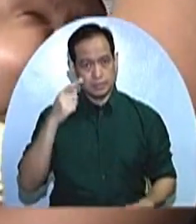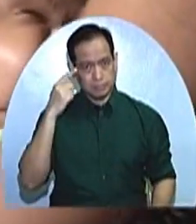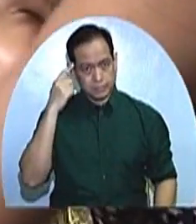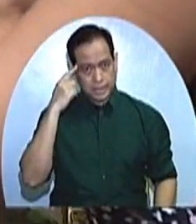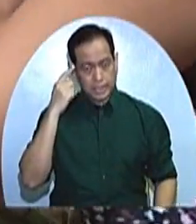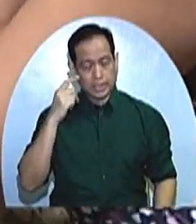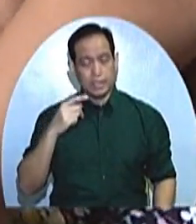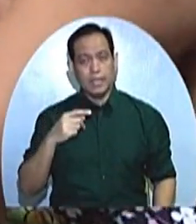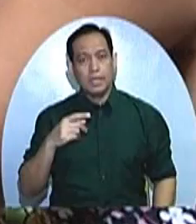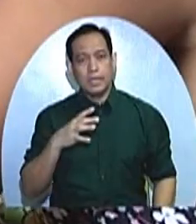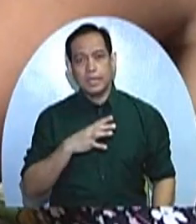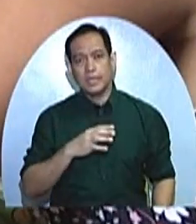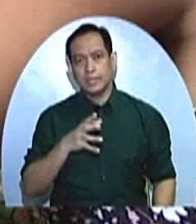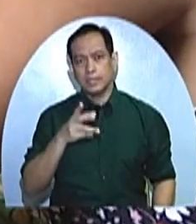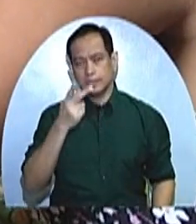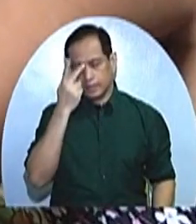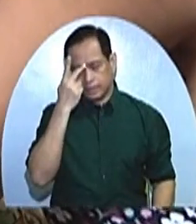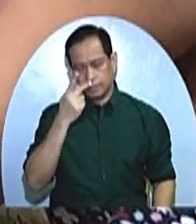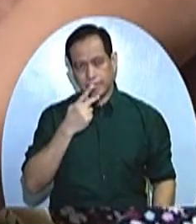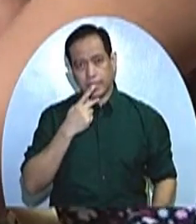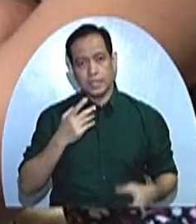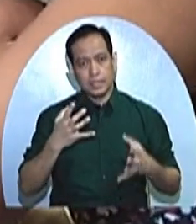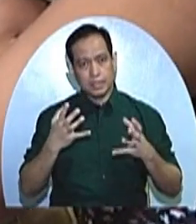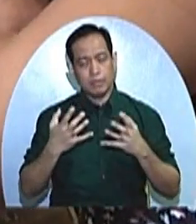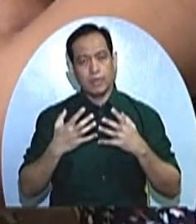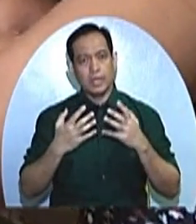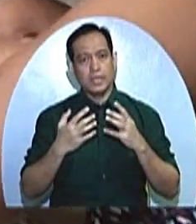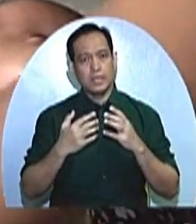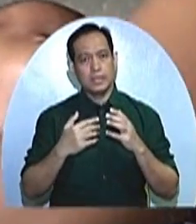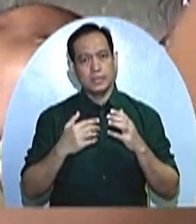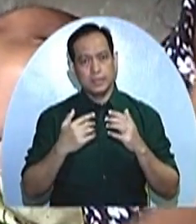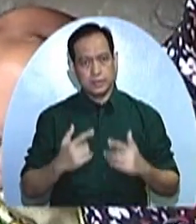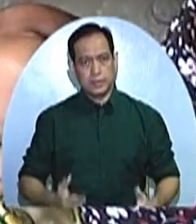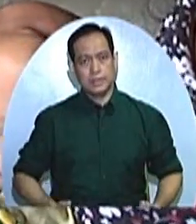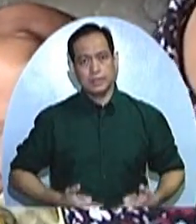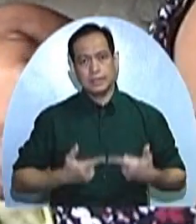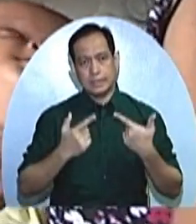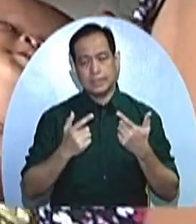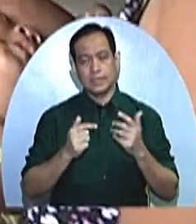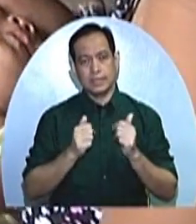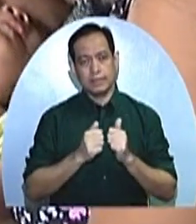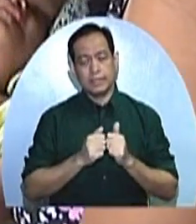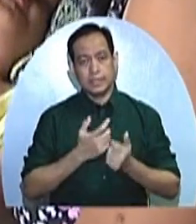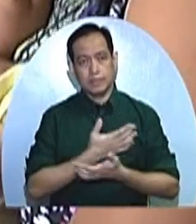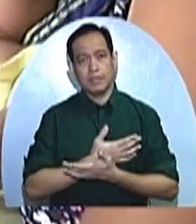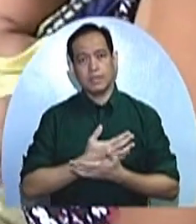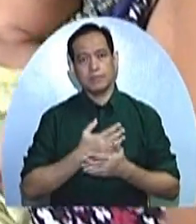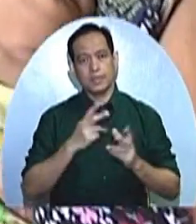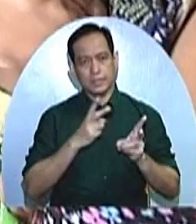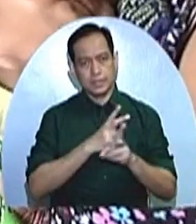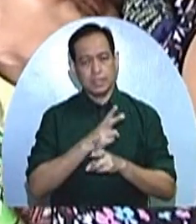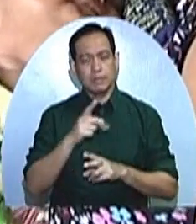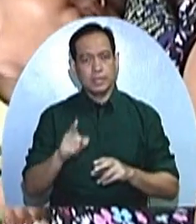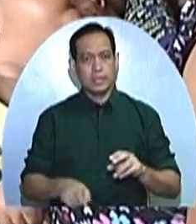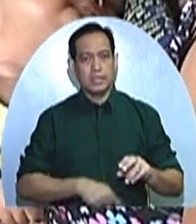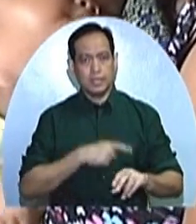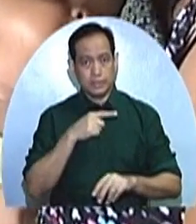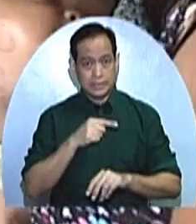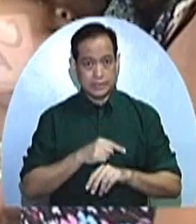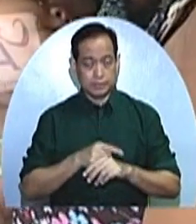Baby Prince, nais ng kanyang mga magulang na makasama siya at maaalaga na mas mahabang